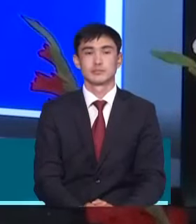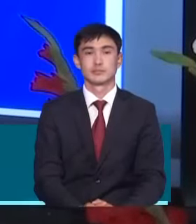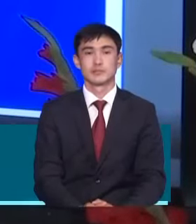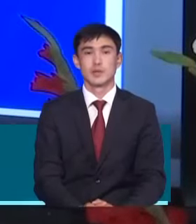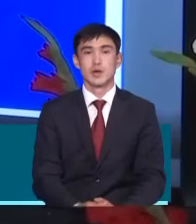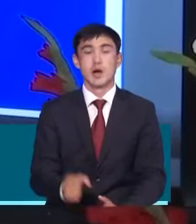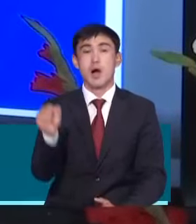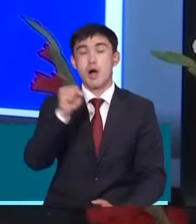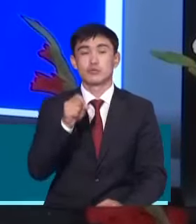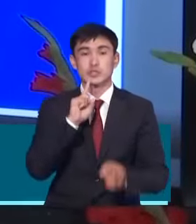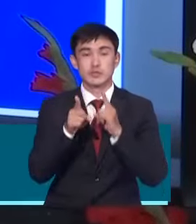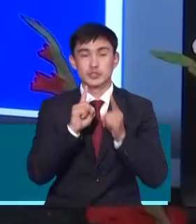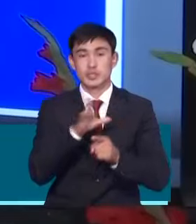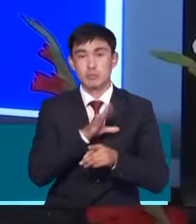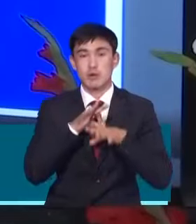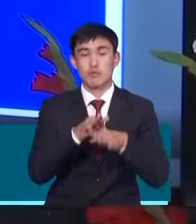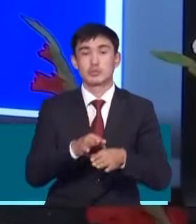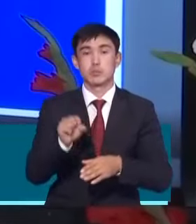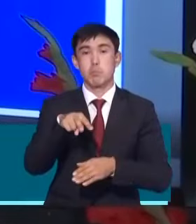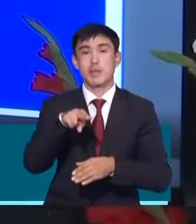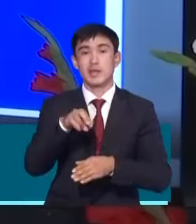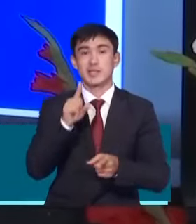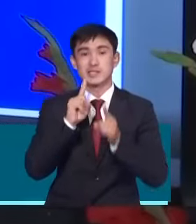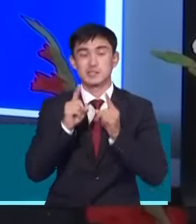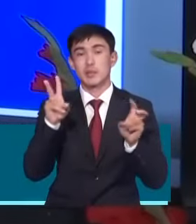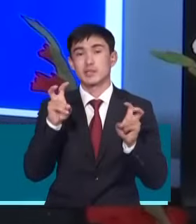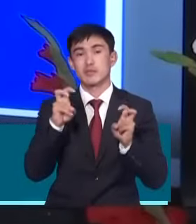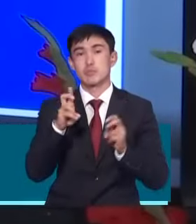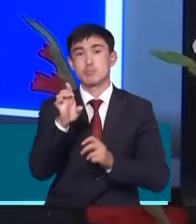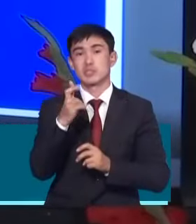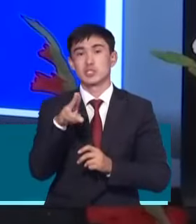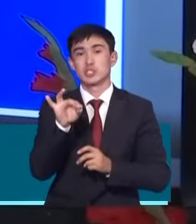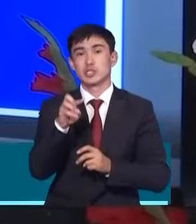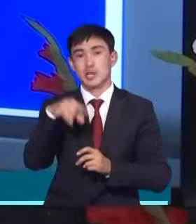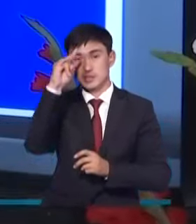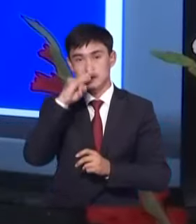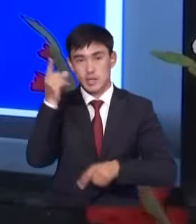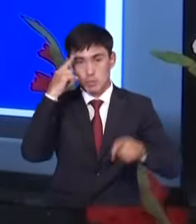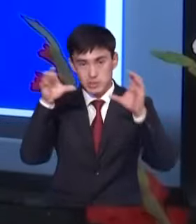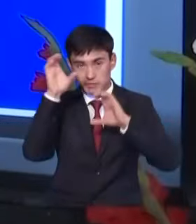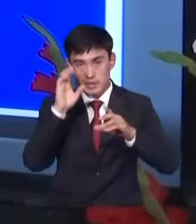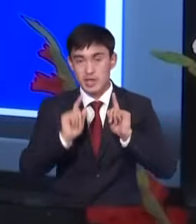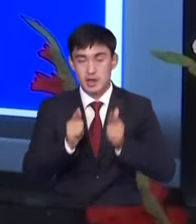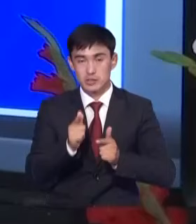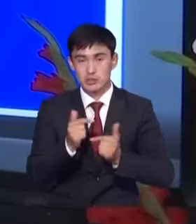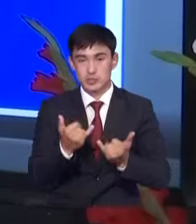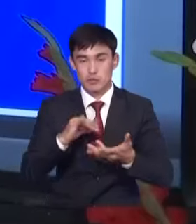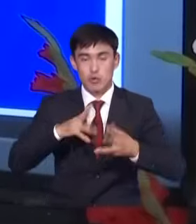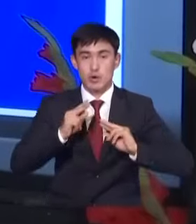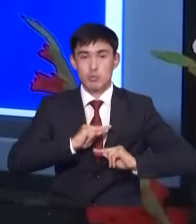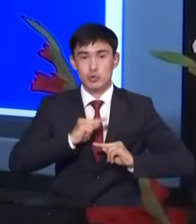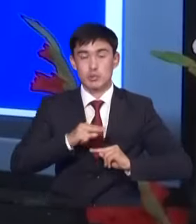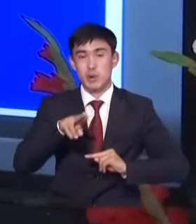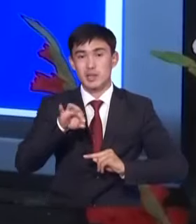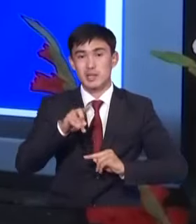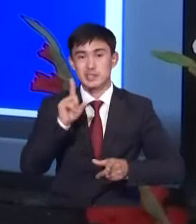В рамках августовского совещания проводится панельная сессия под названием «Digital Казахстан. Образование с новой реальностью». Всего в работе панельной